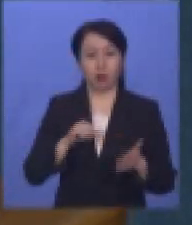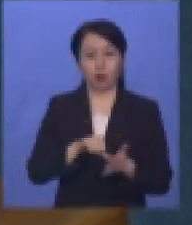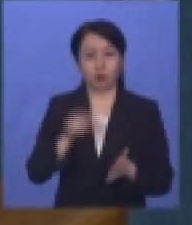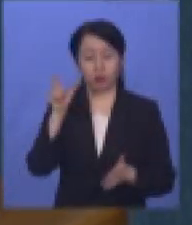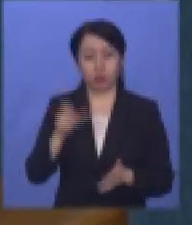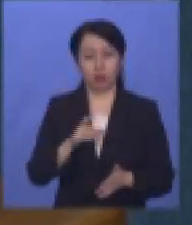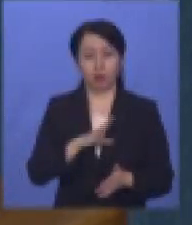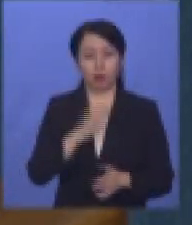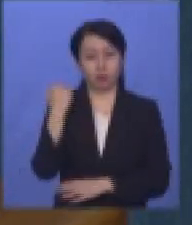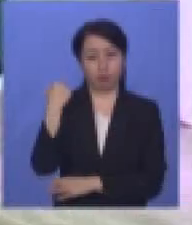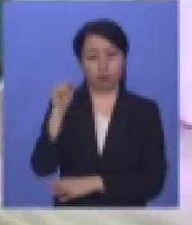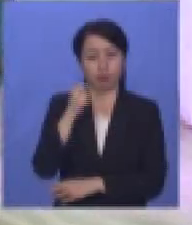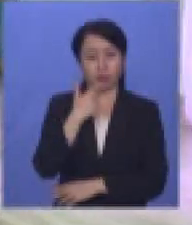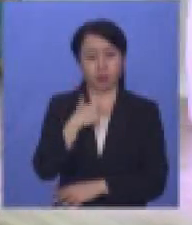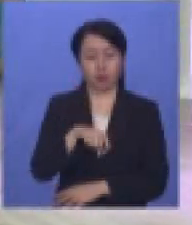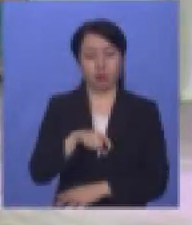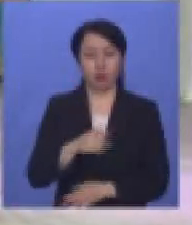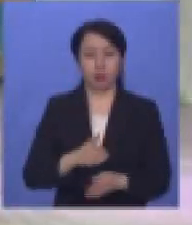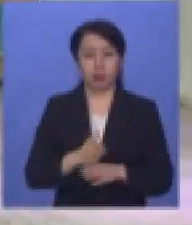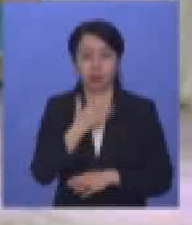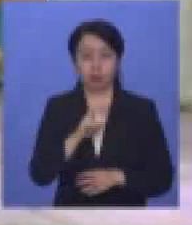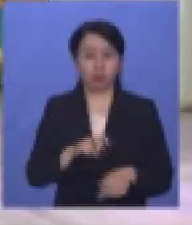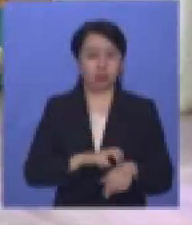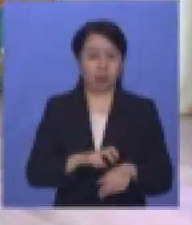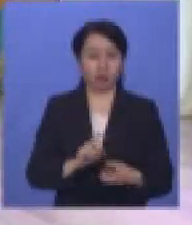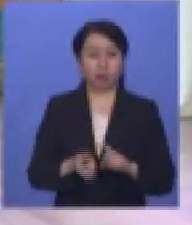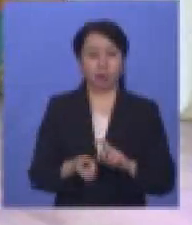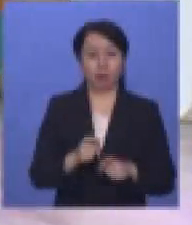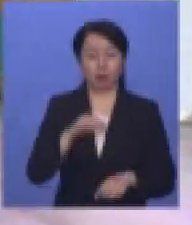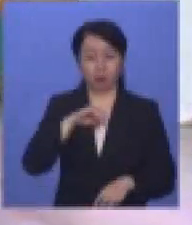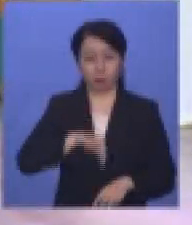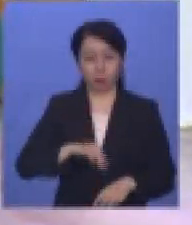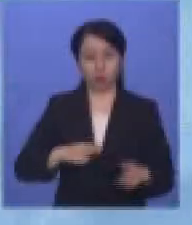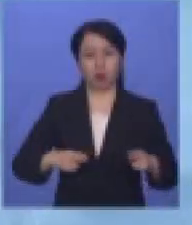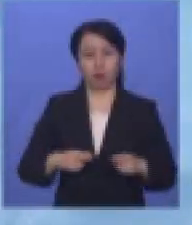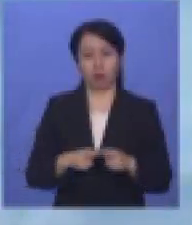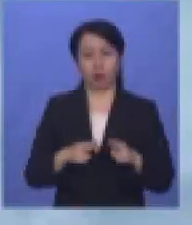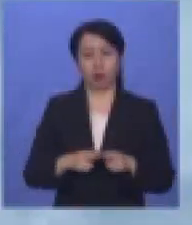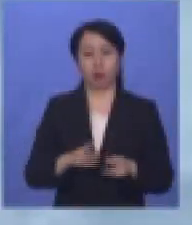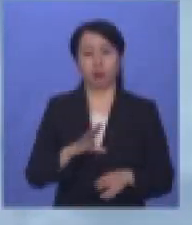участников является победа над собой, переступить свой страх. Поборов внутренние преграды, они